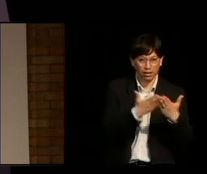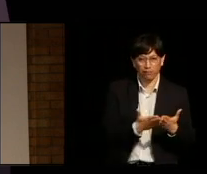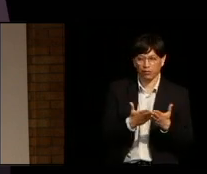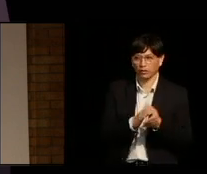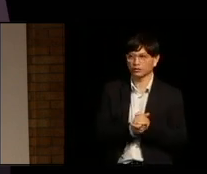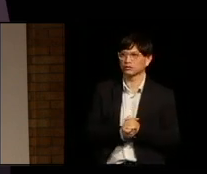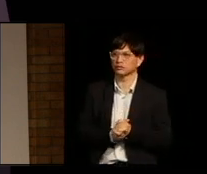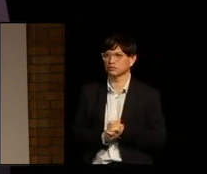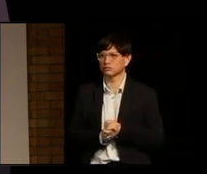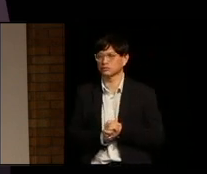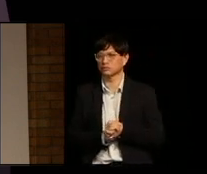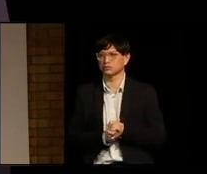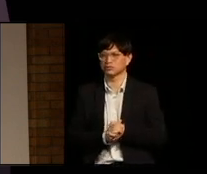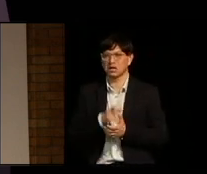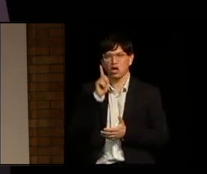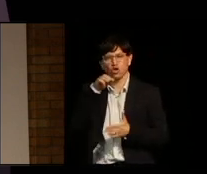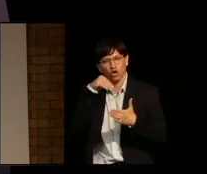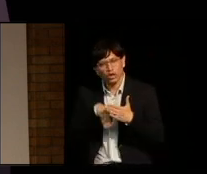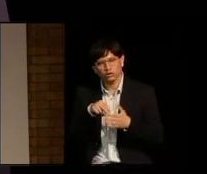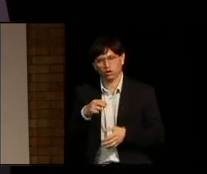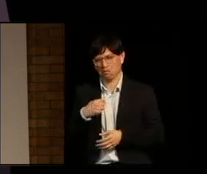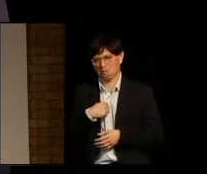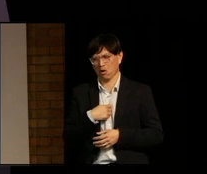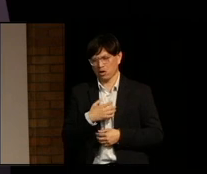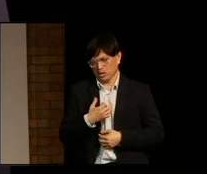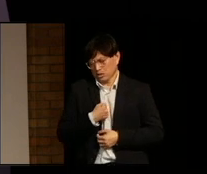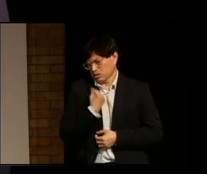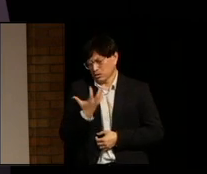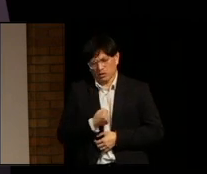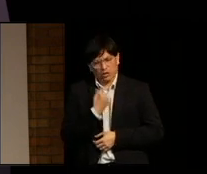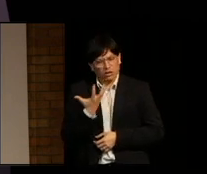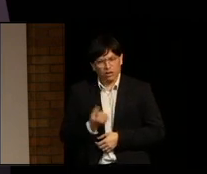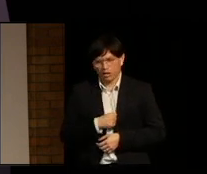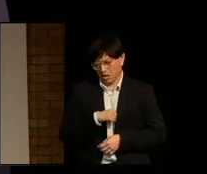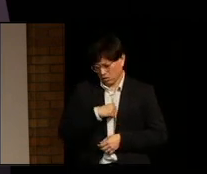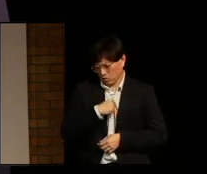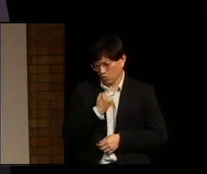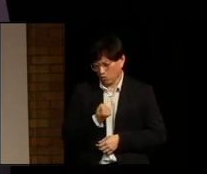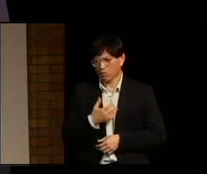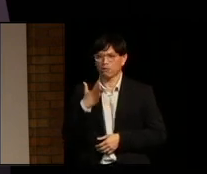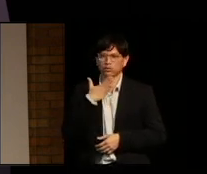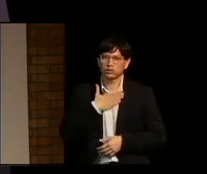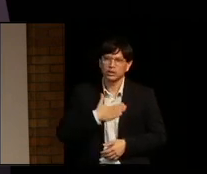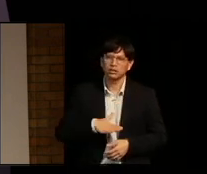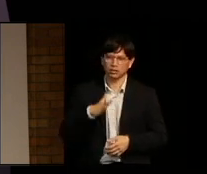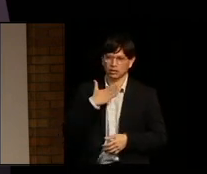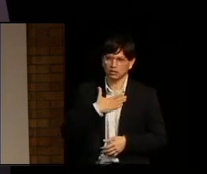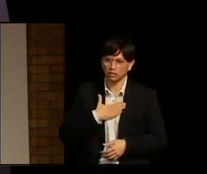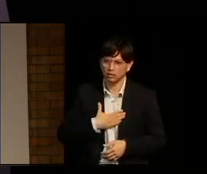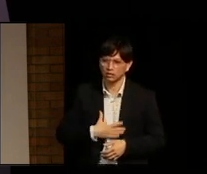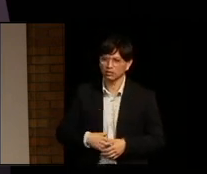intimamente non ve lo nascondo un pochino ci siamo commossi perché abbiamo sentito come se